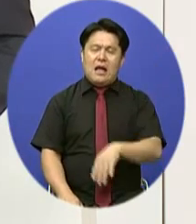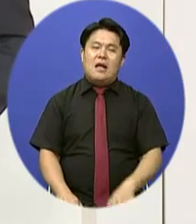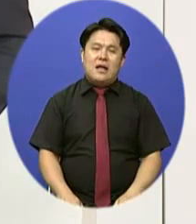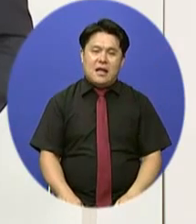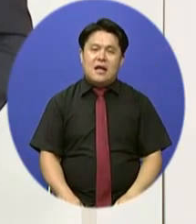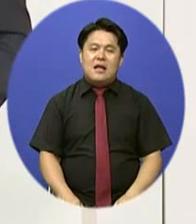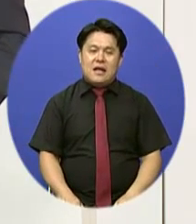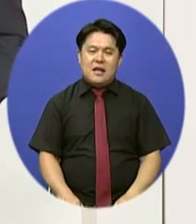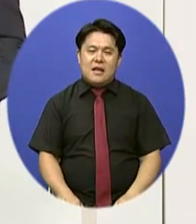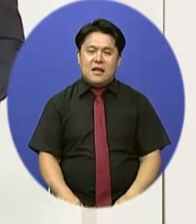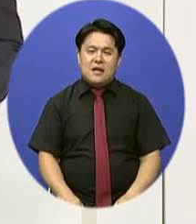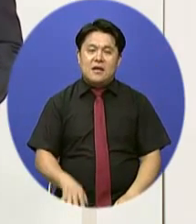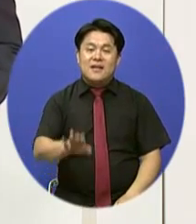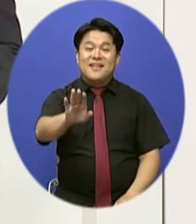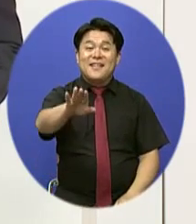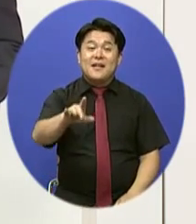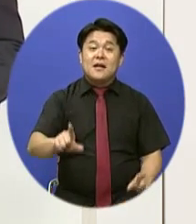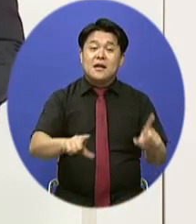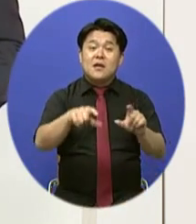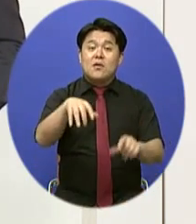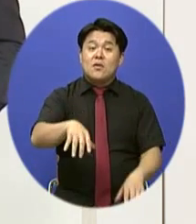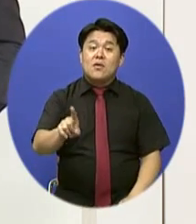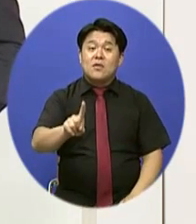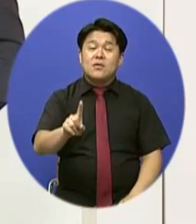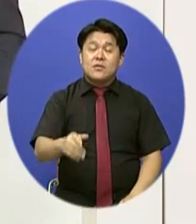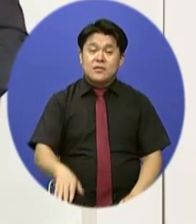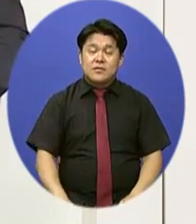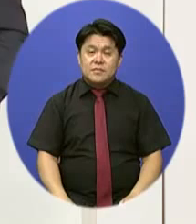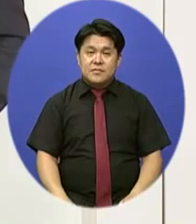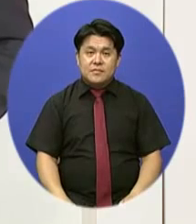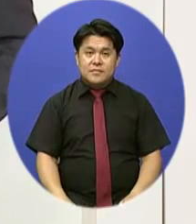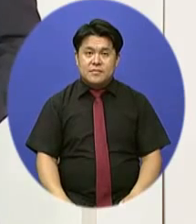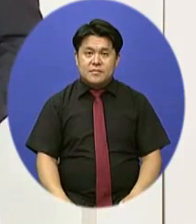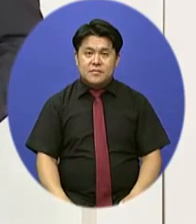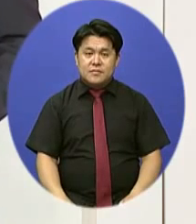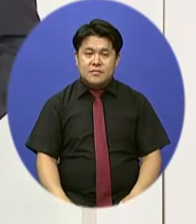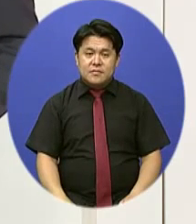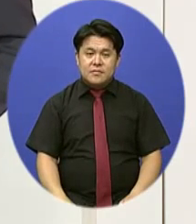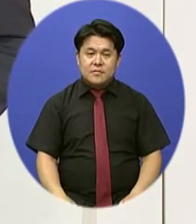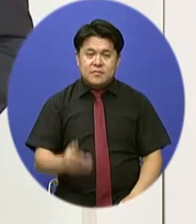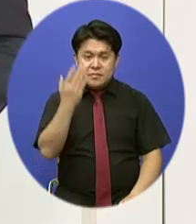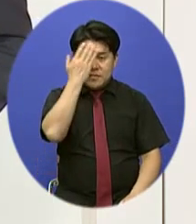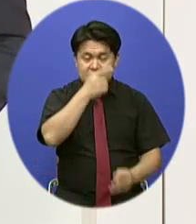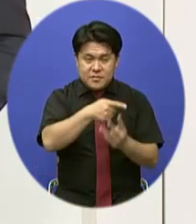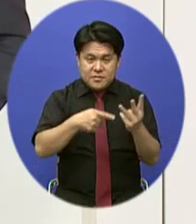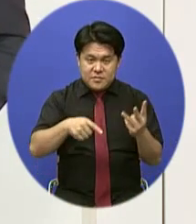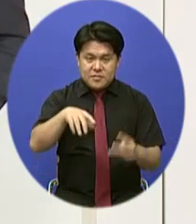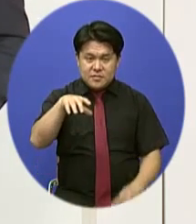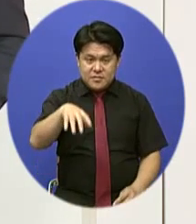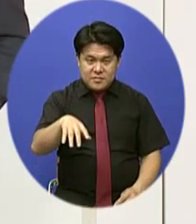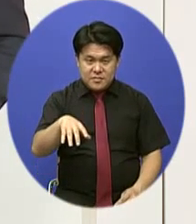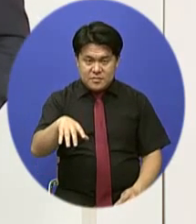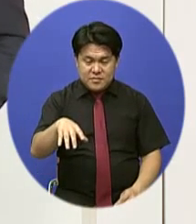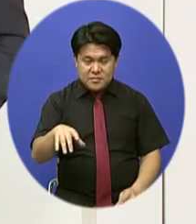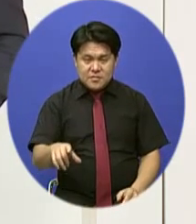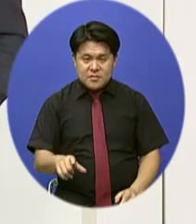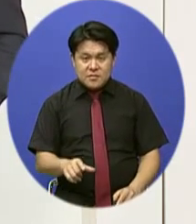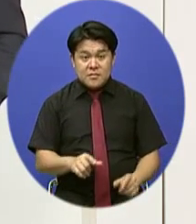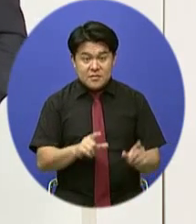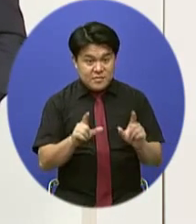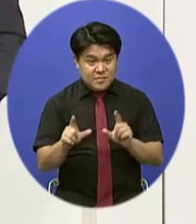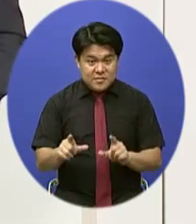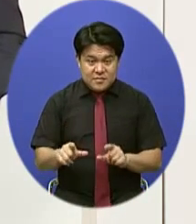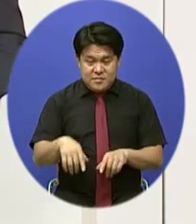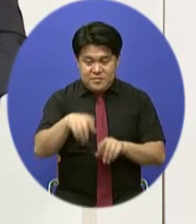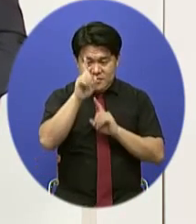네. 저 어디 사시는 누구신지요? 예, 청주 청주시 사창동에